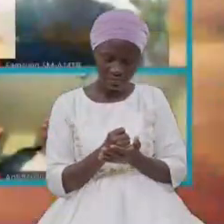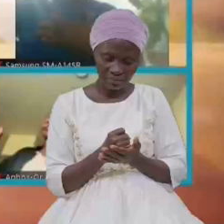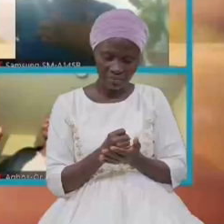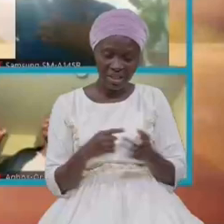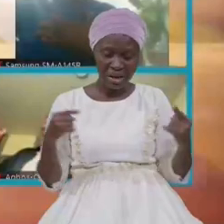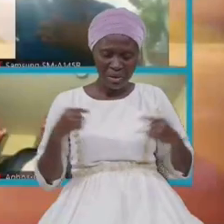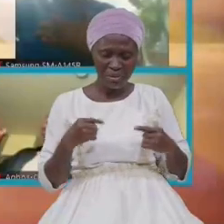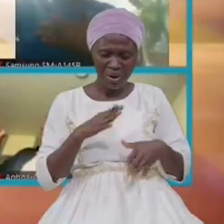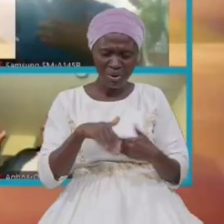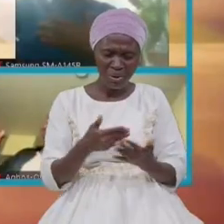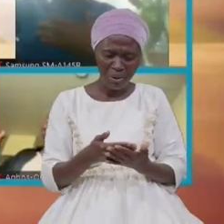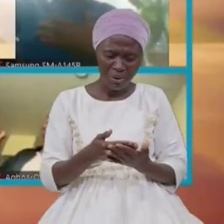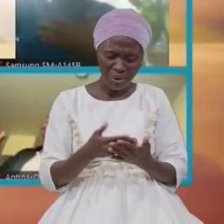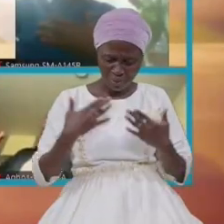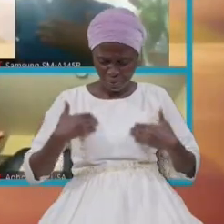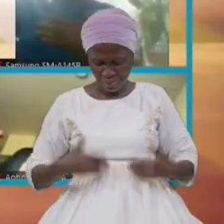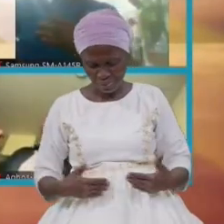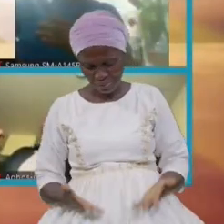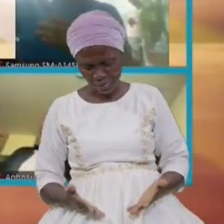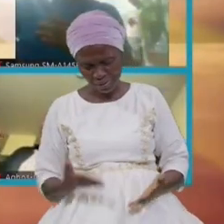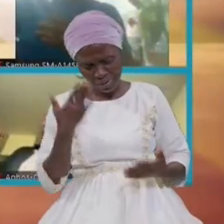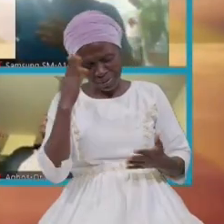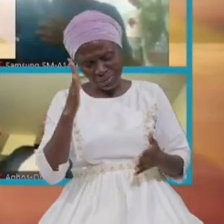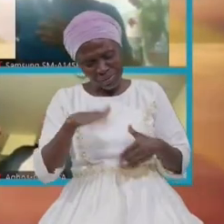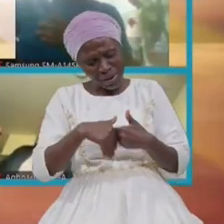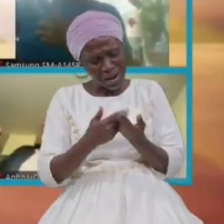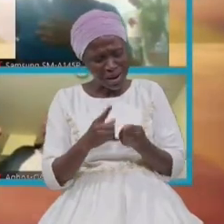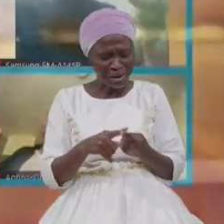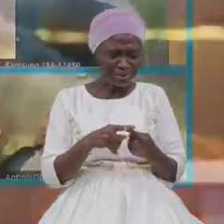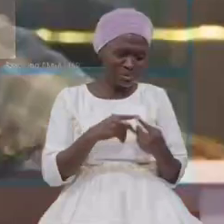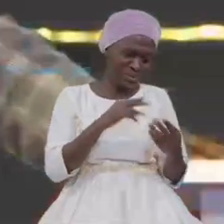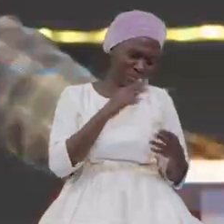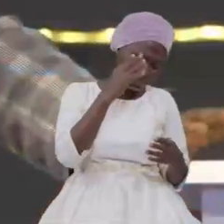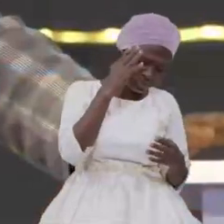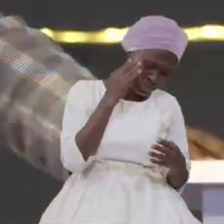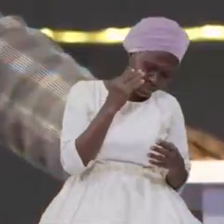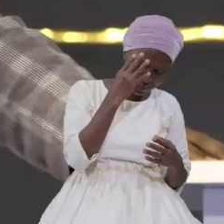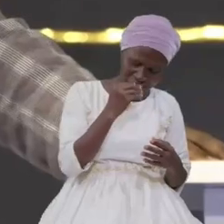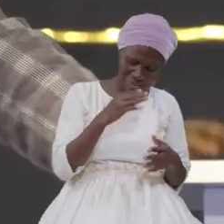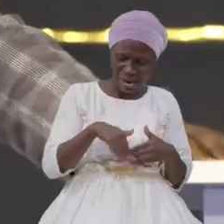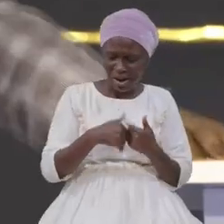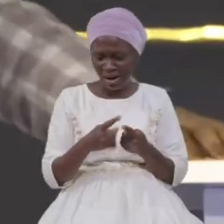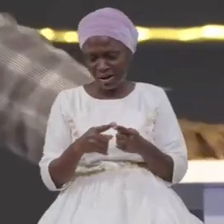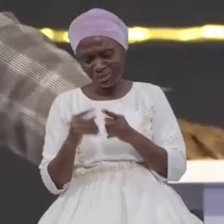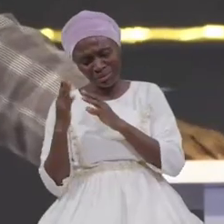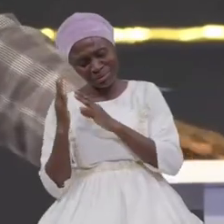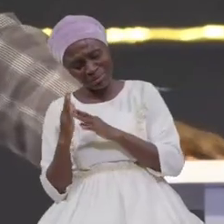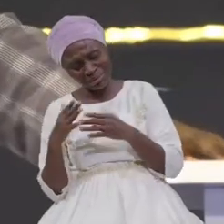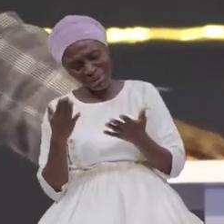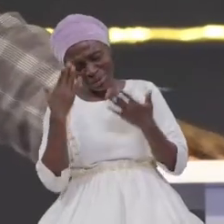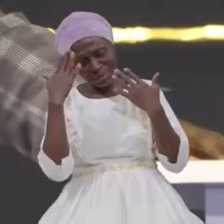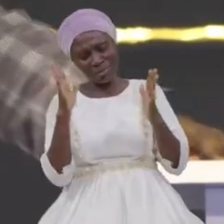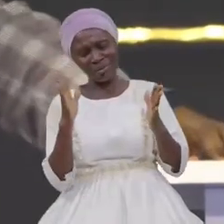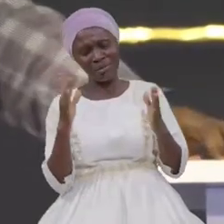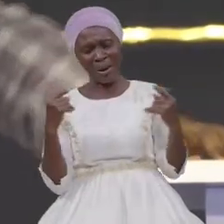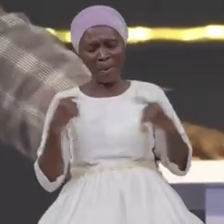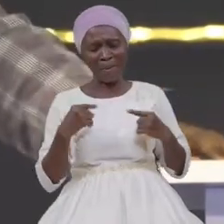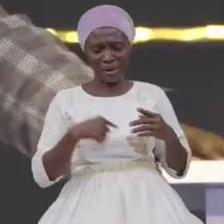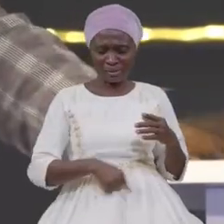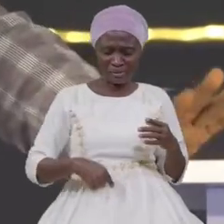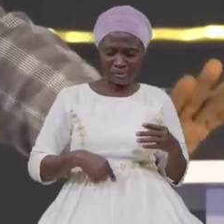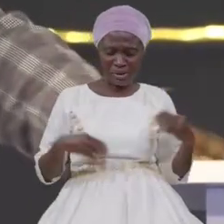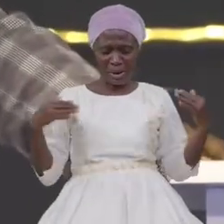dans votre corps, tu ne sais même pas où mettre la main, douleur au dos, douleur dans le ventre, douleur dans